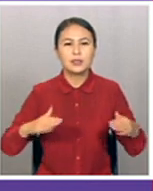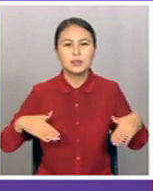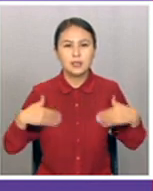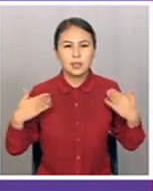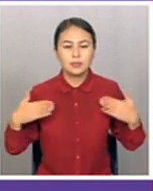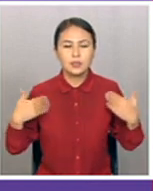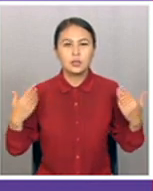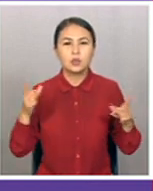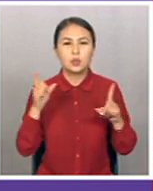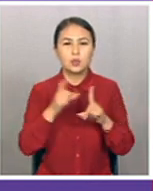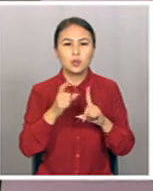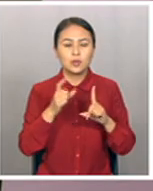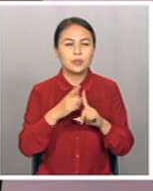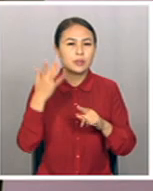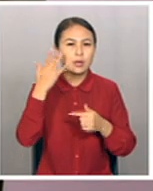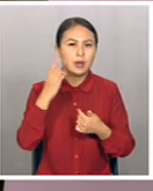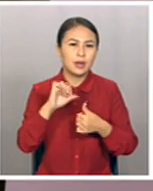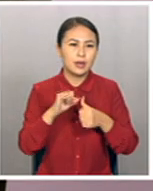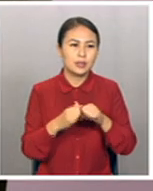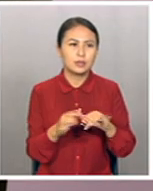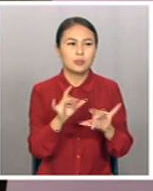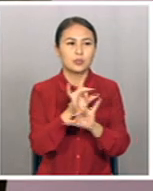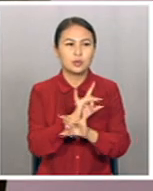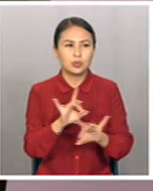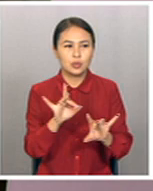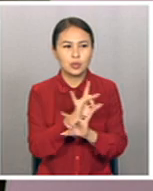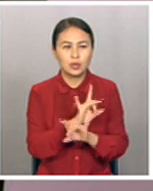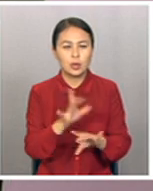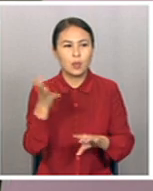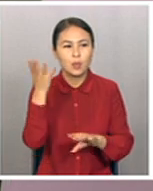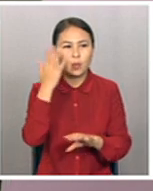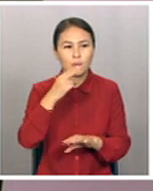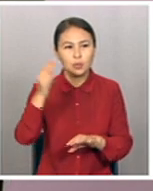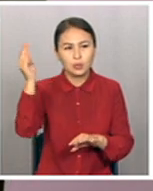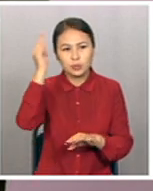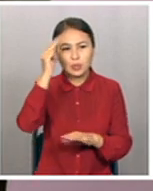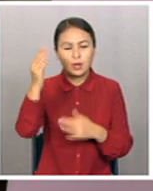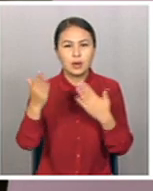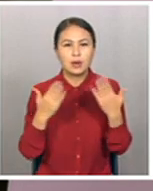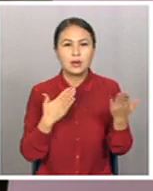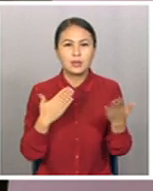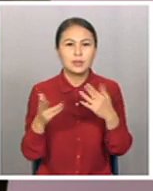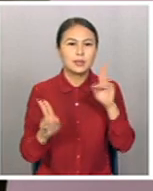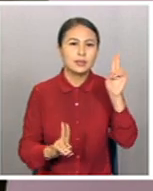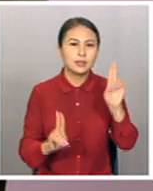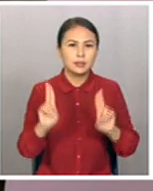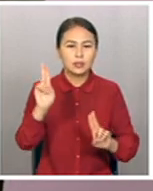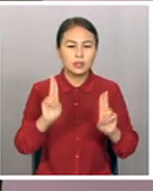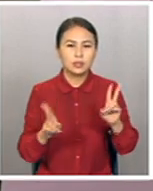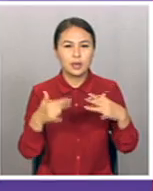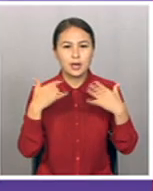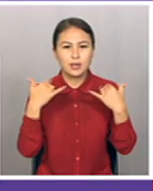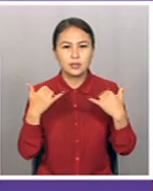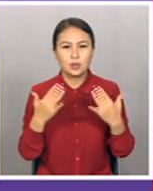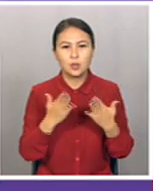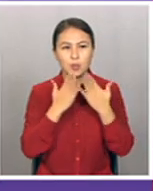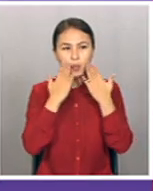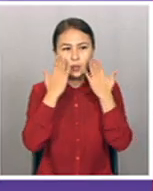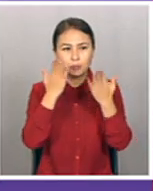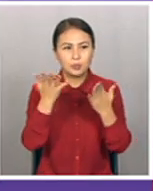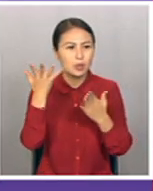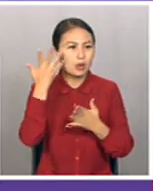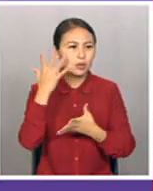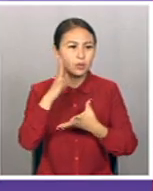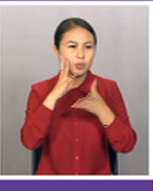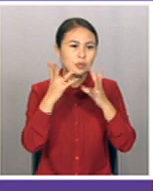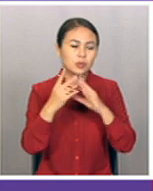сөздерін айтып жүрейік. Оқушылар, сыныптағы қарым-қатынас ережесін қазір оқимын.